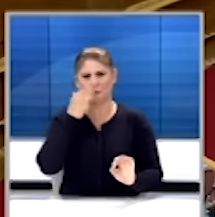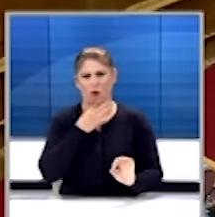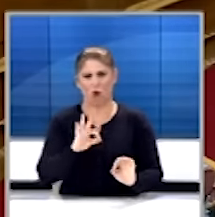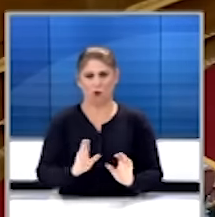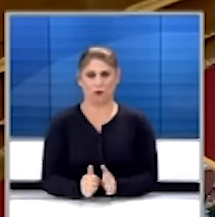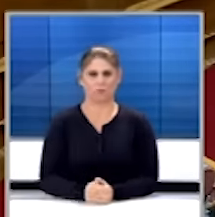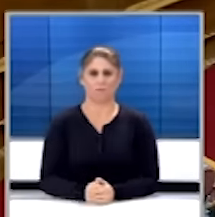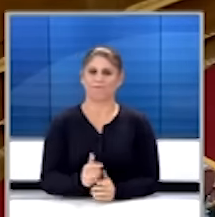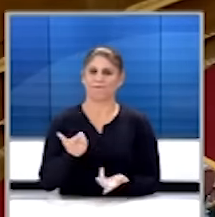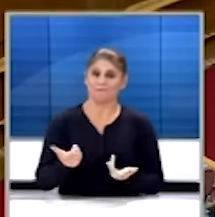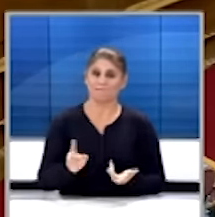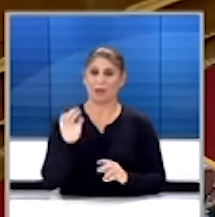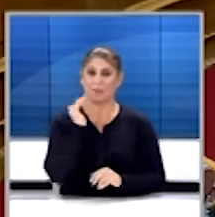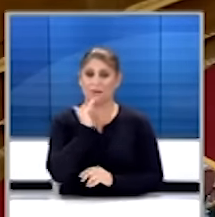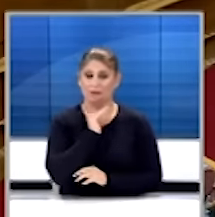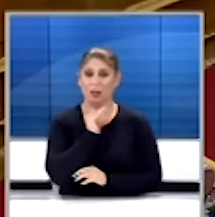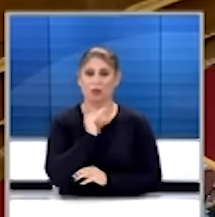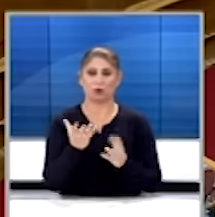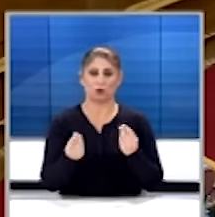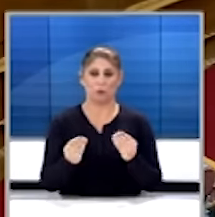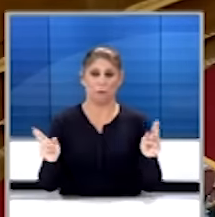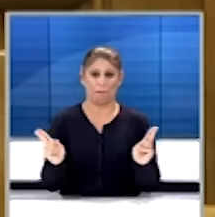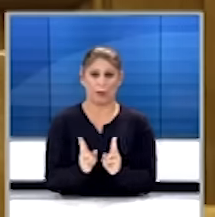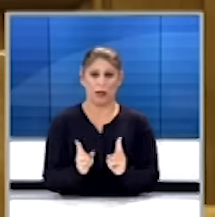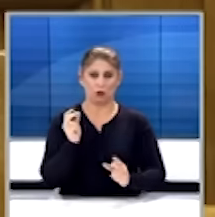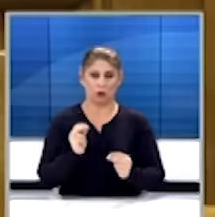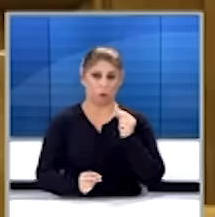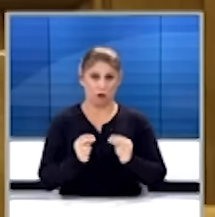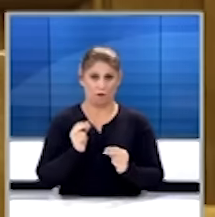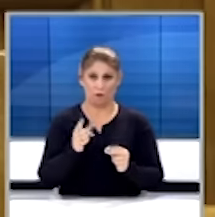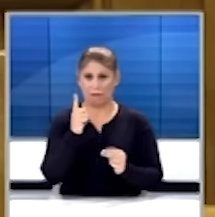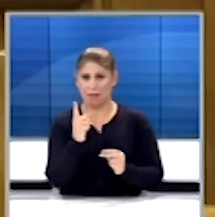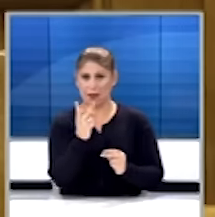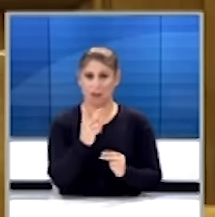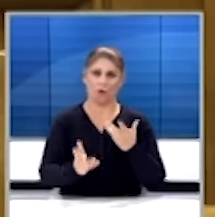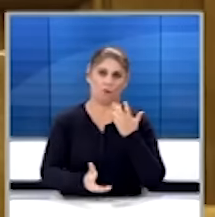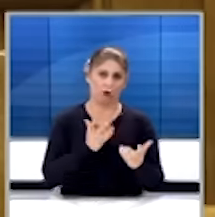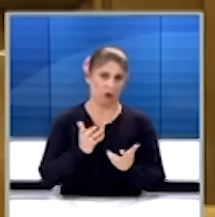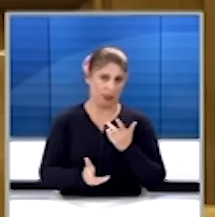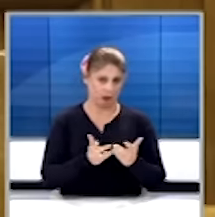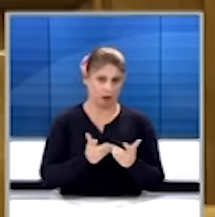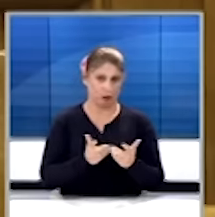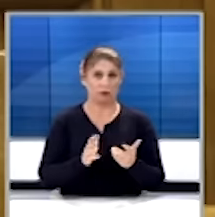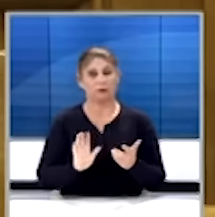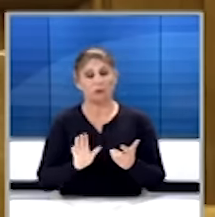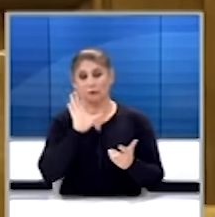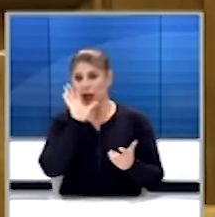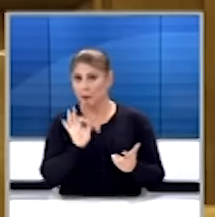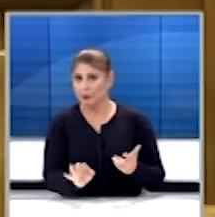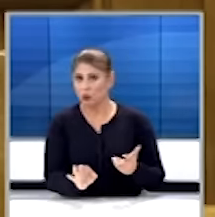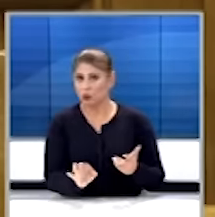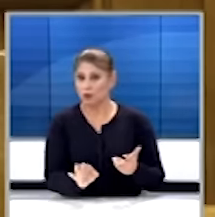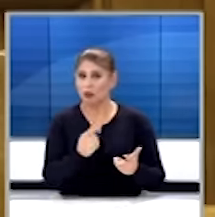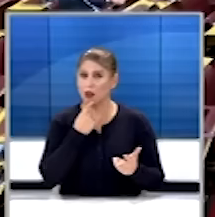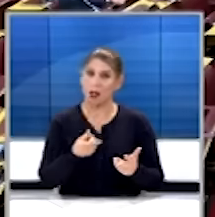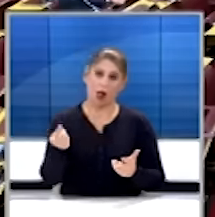βιάζεστε τόσο να περιορίσετε το πρόβλημα σε μία με δύο πυρκαγιές, γιατί η πραγματικότητα